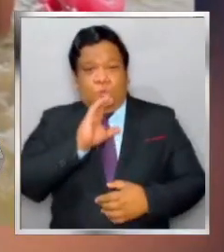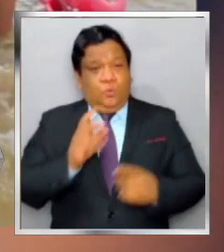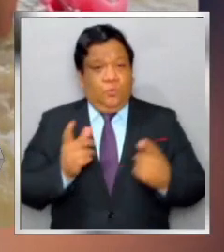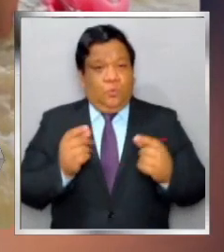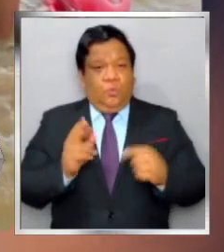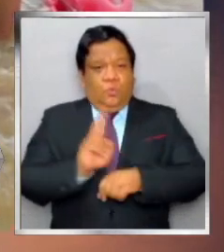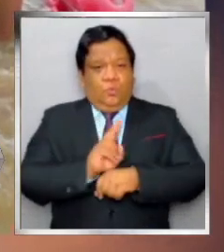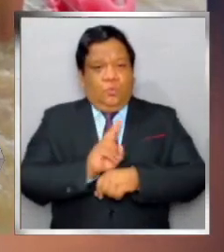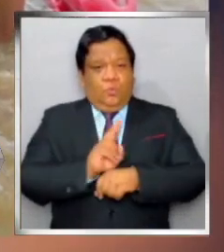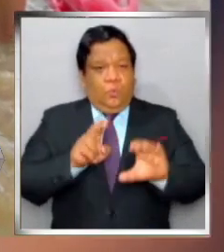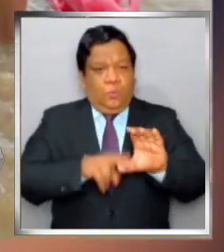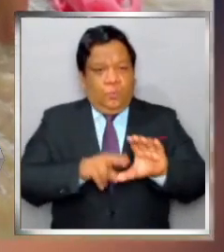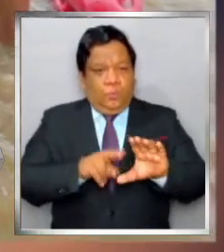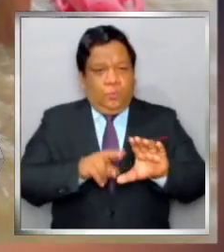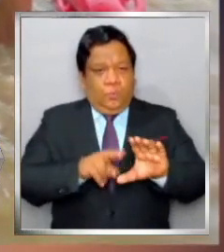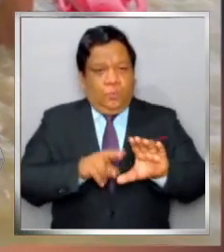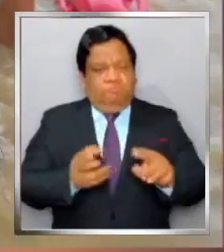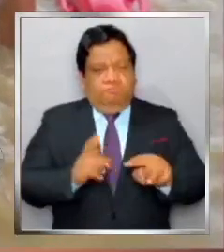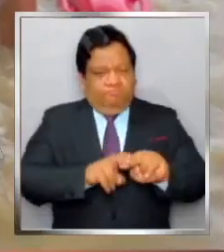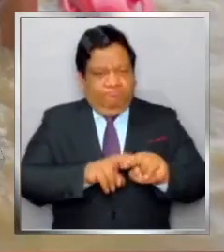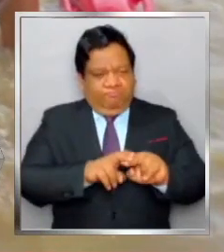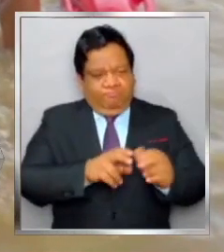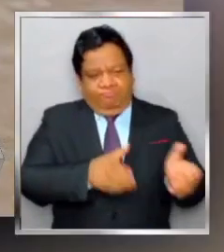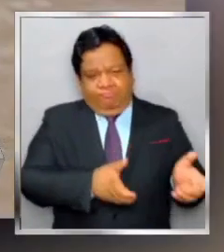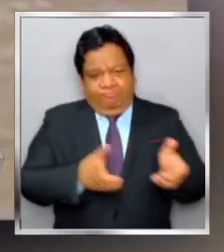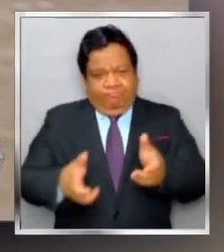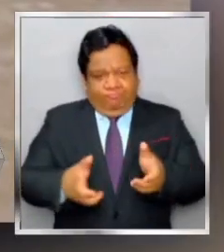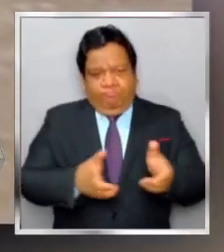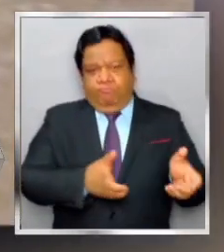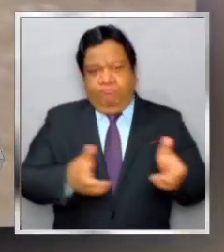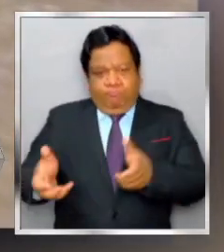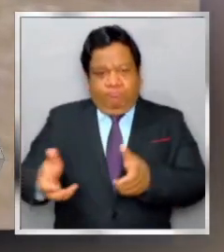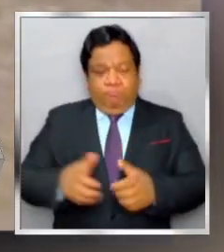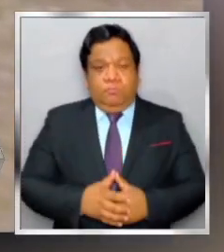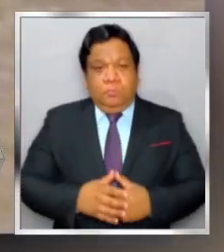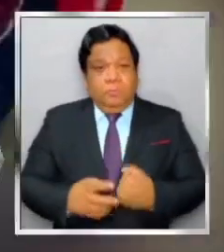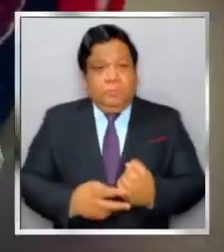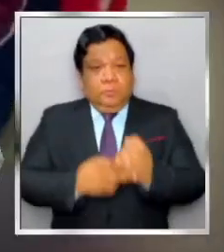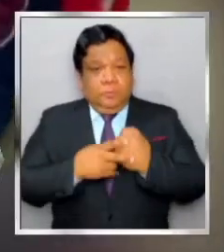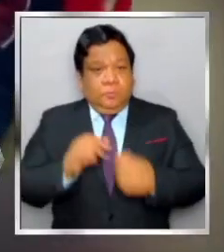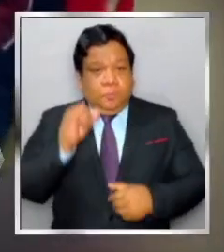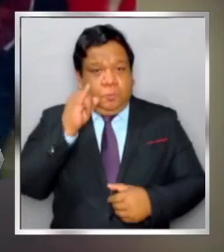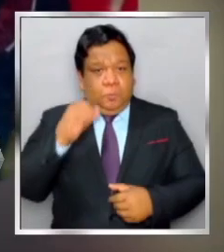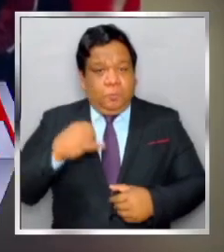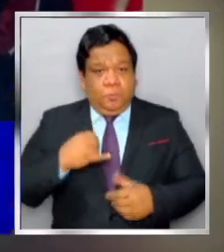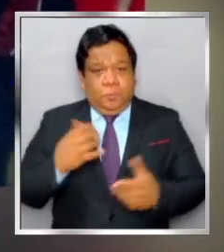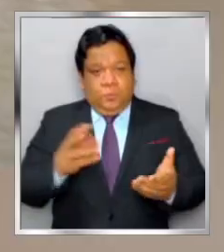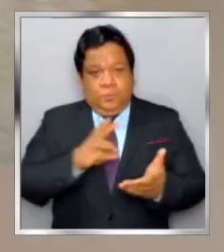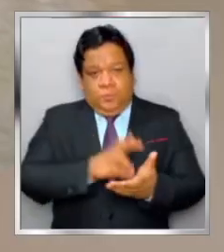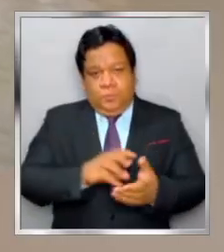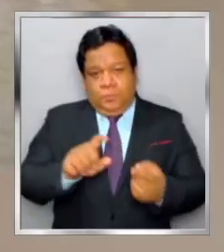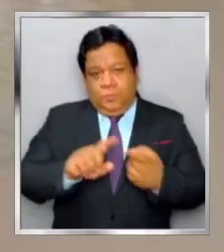lampastuhod ng baha. Ginawa ang rescue operation kahapon sa mga barangay ng Talisay, Katandog at Lunang.